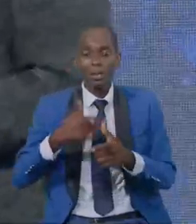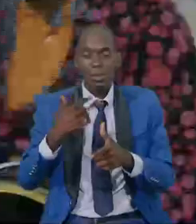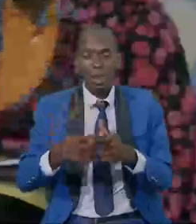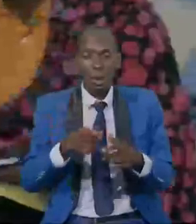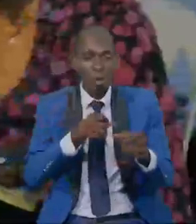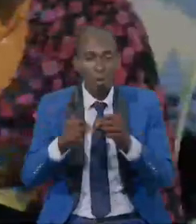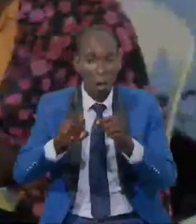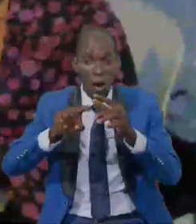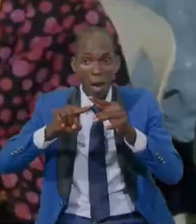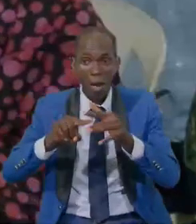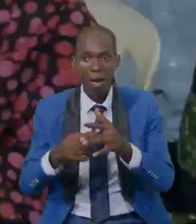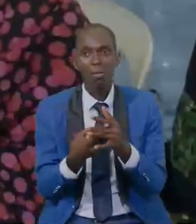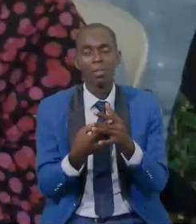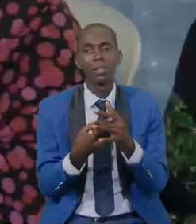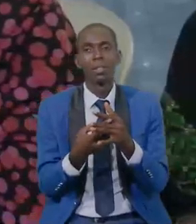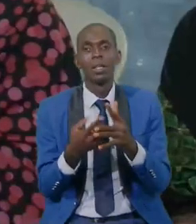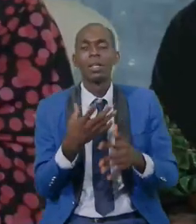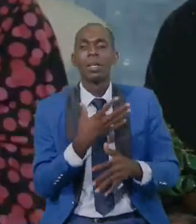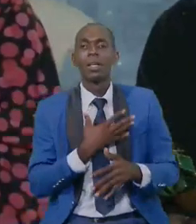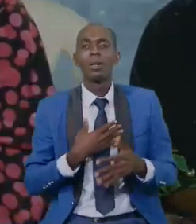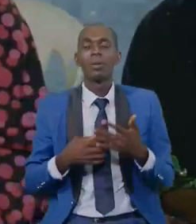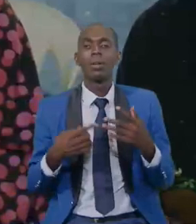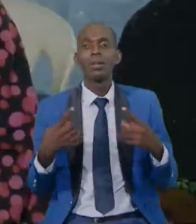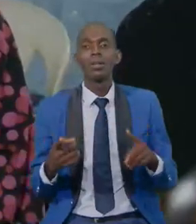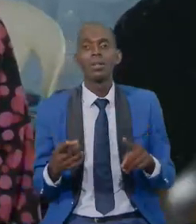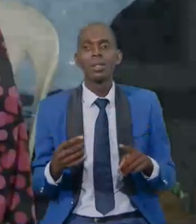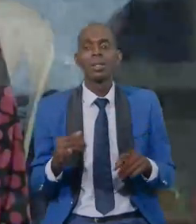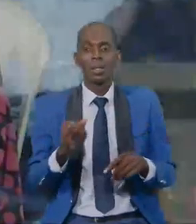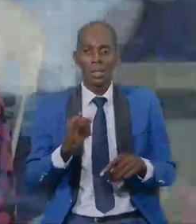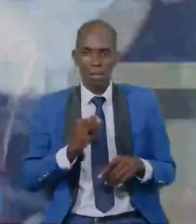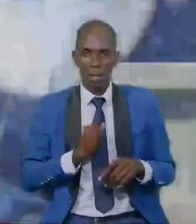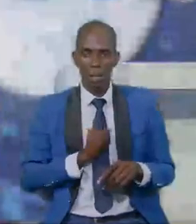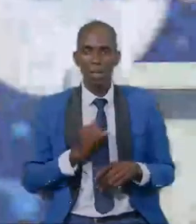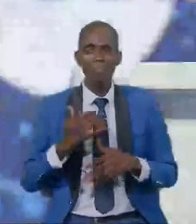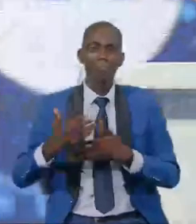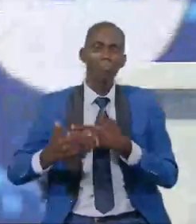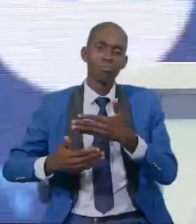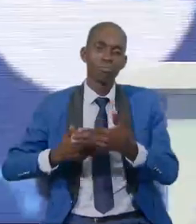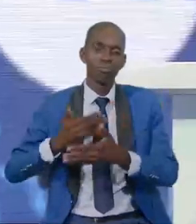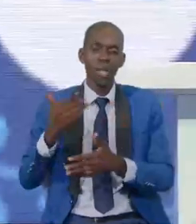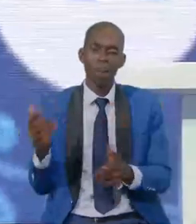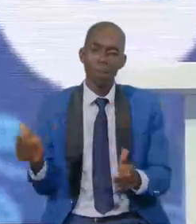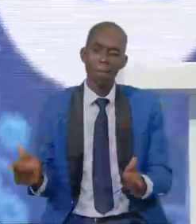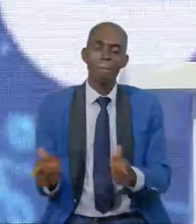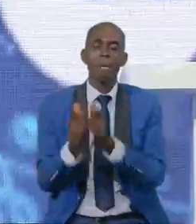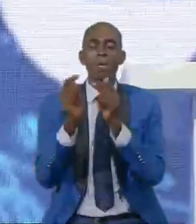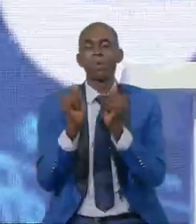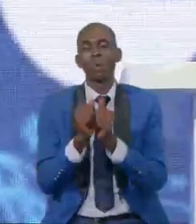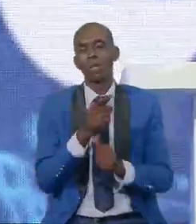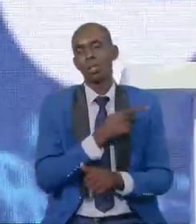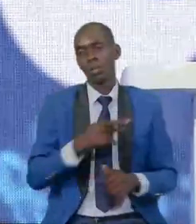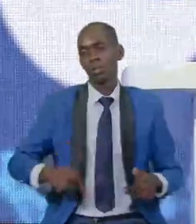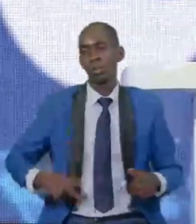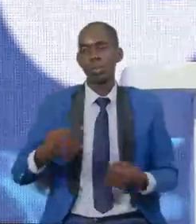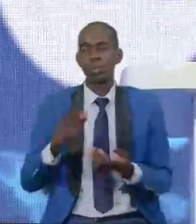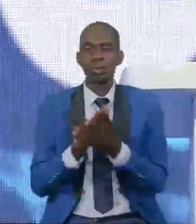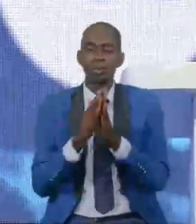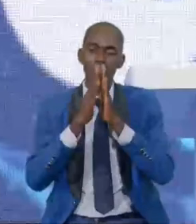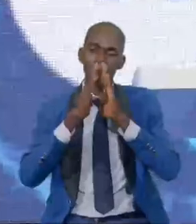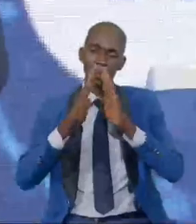Je vais dire quelque chose pour initier la querelle. Et puis j'ai raconté le prince.